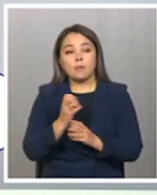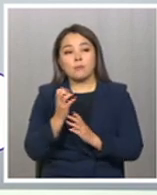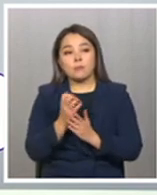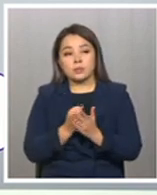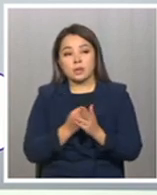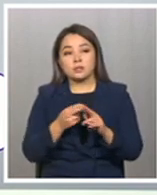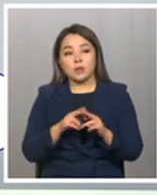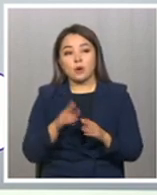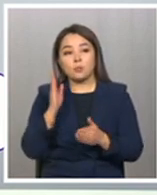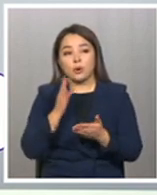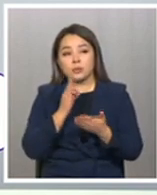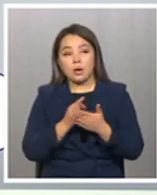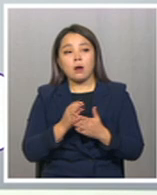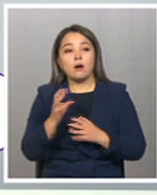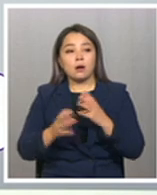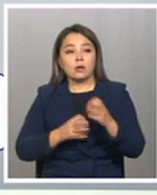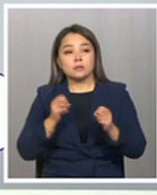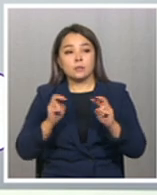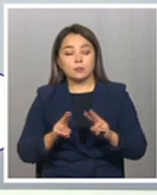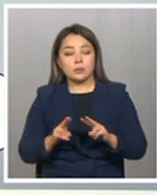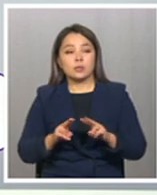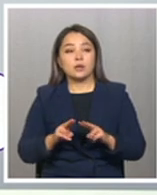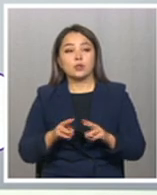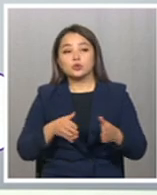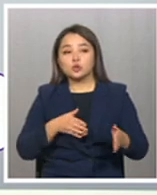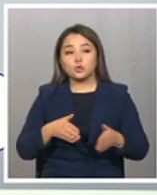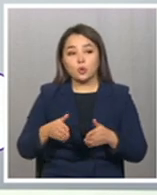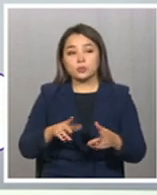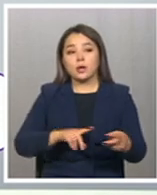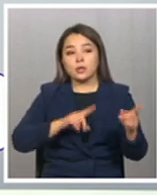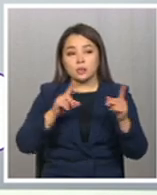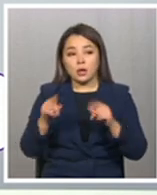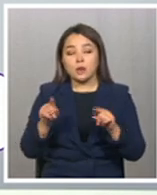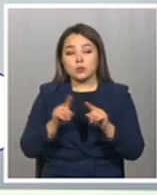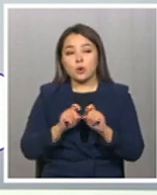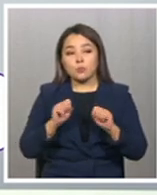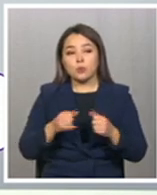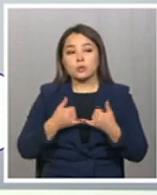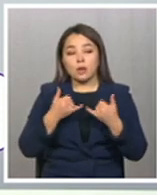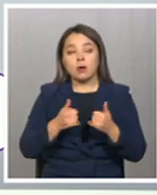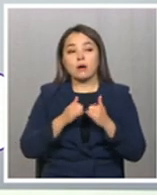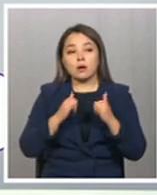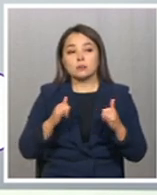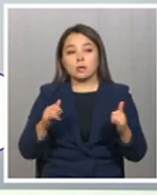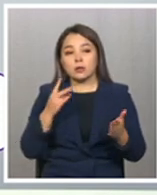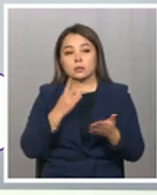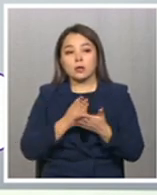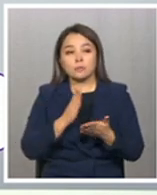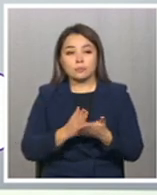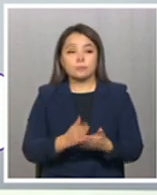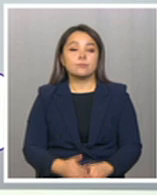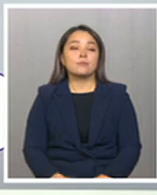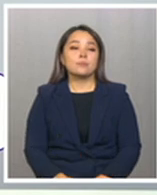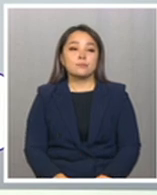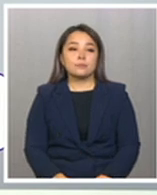және халықаралық транзиттік жолдардың өтуі бұл аймақтың мүмкіншілігін арттырады.